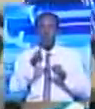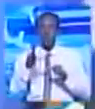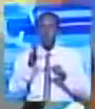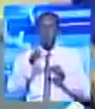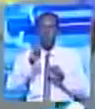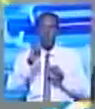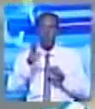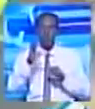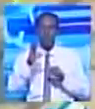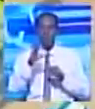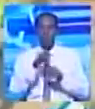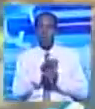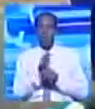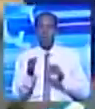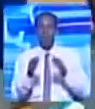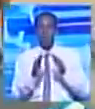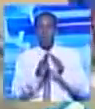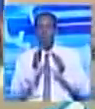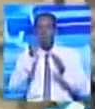Lick pour les matchs de basket